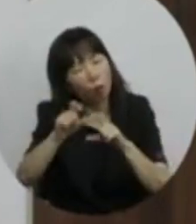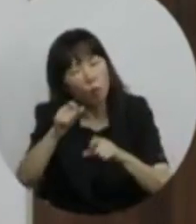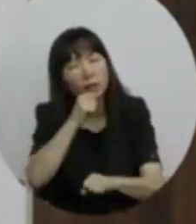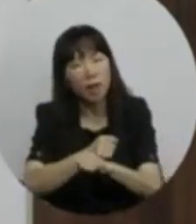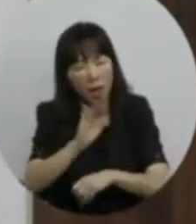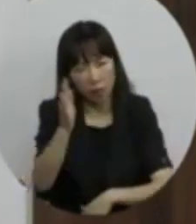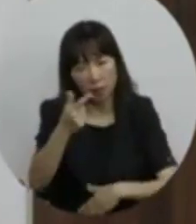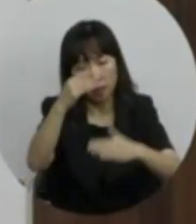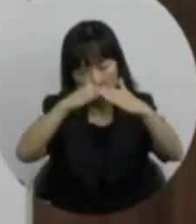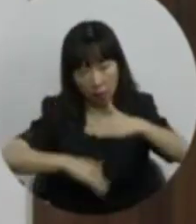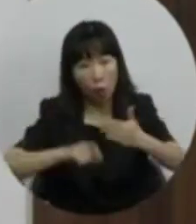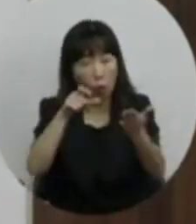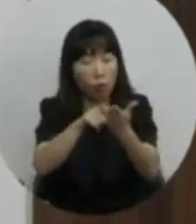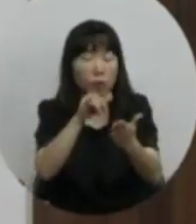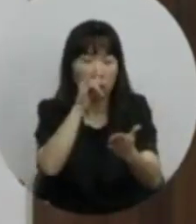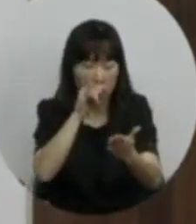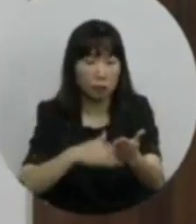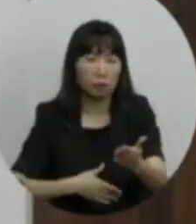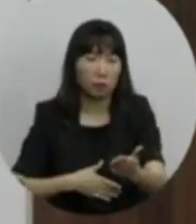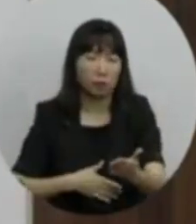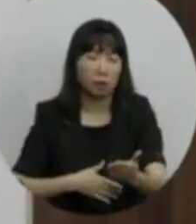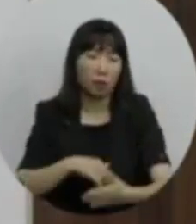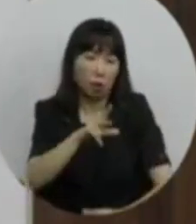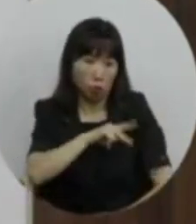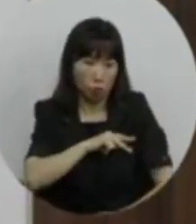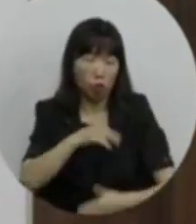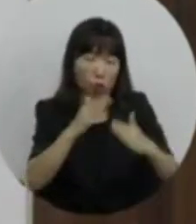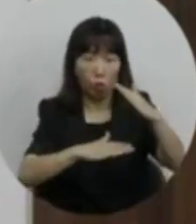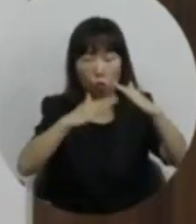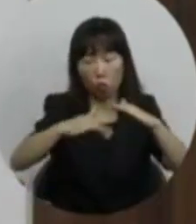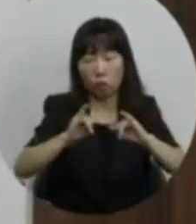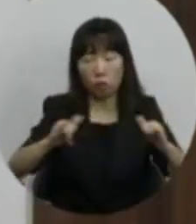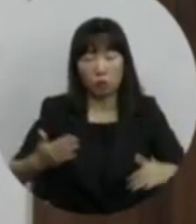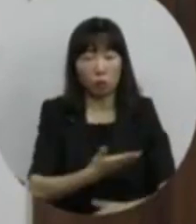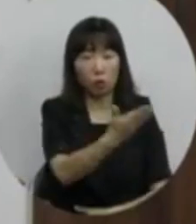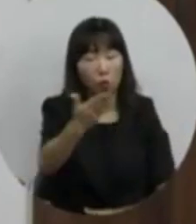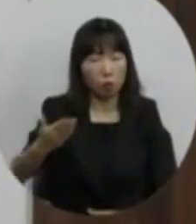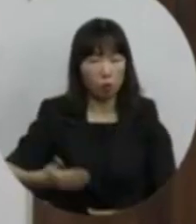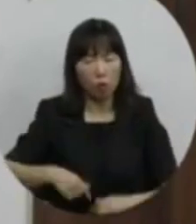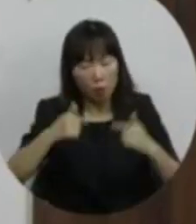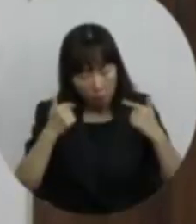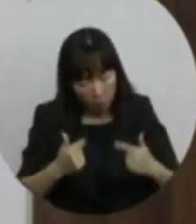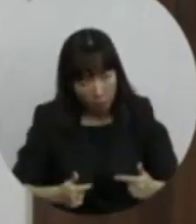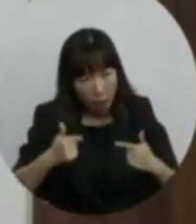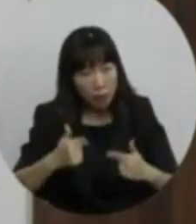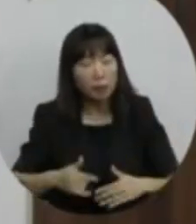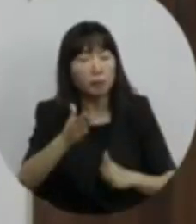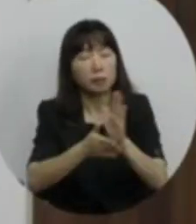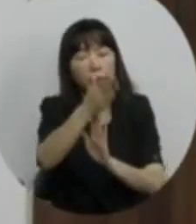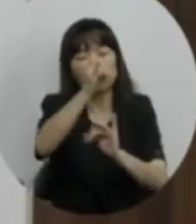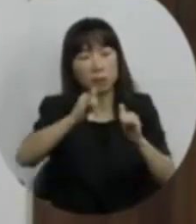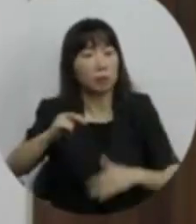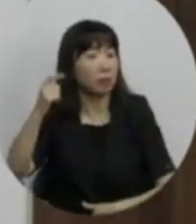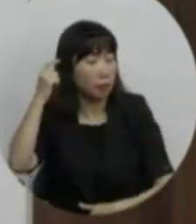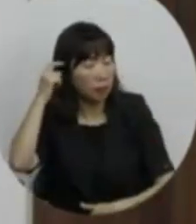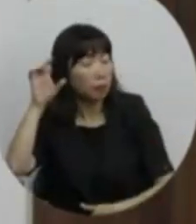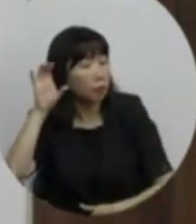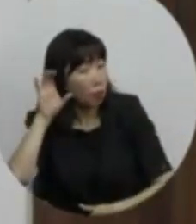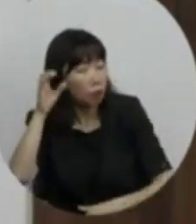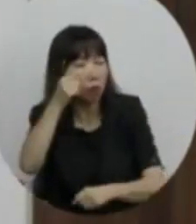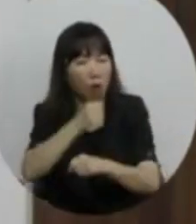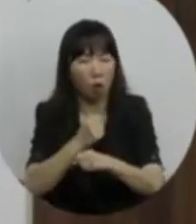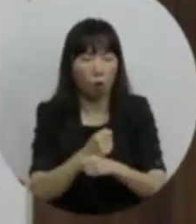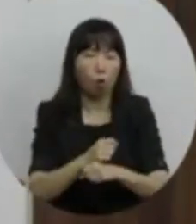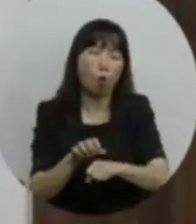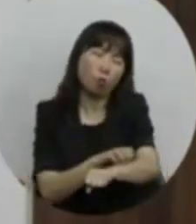말이 있습니다. 의원 공직자 모두는 매 순간 시민들의 소리를 경청하며 시민들이 애로와